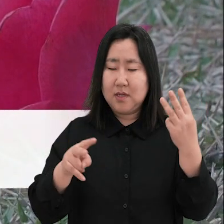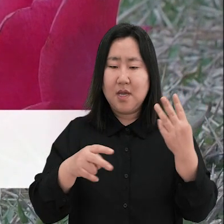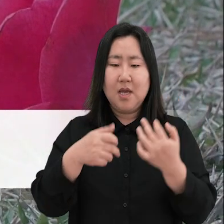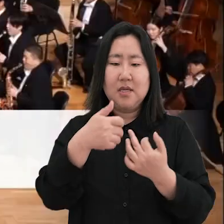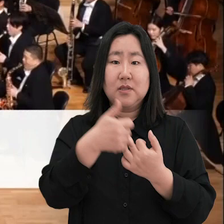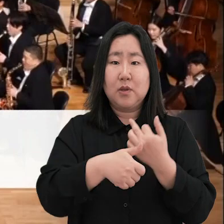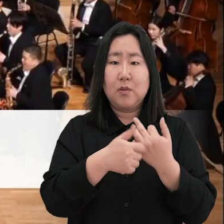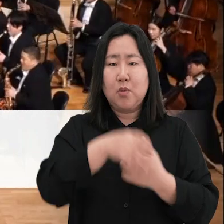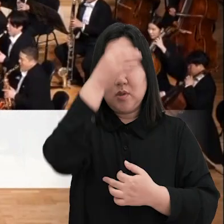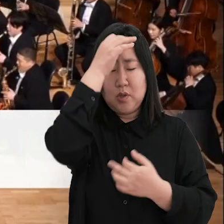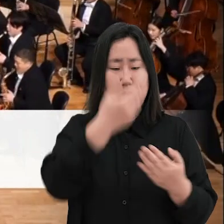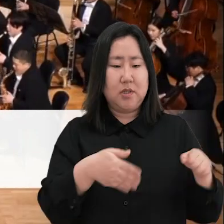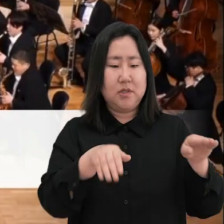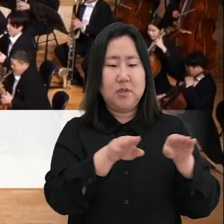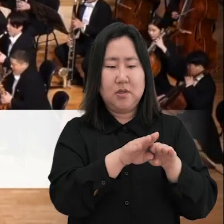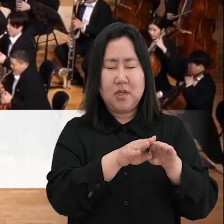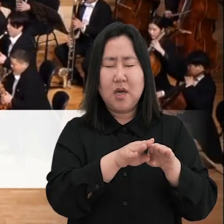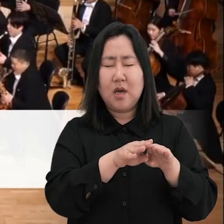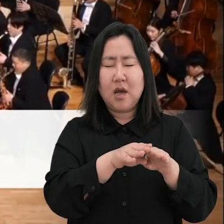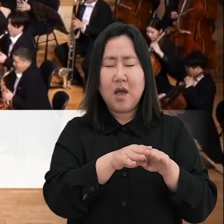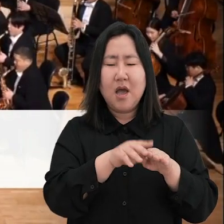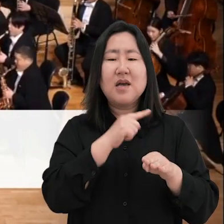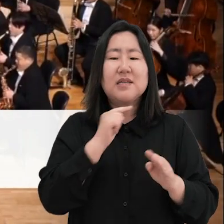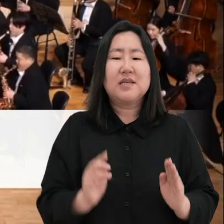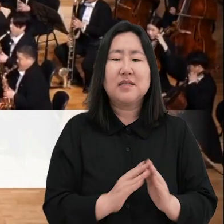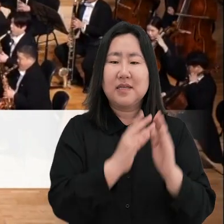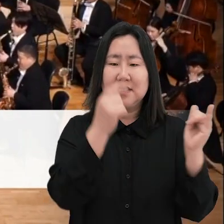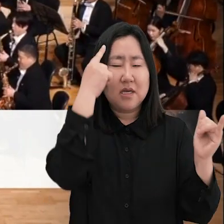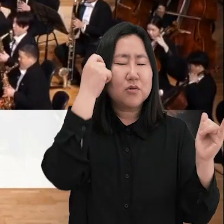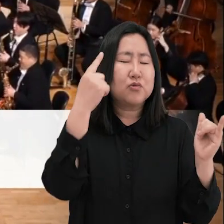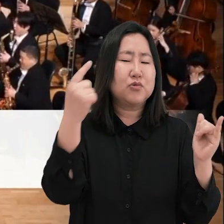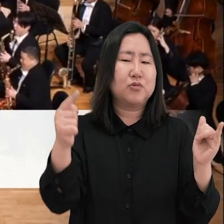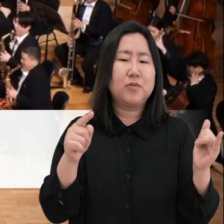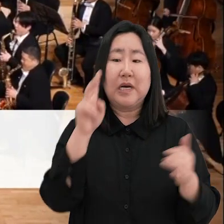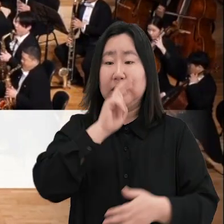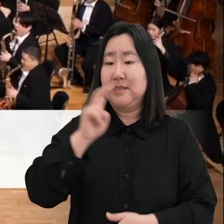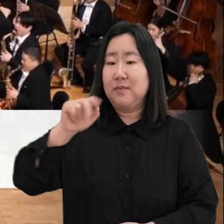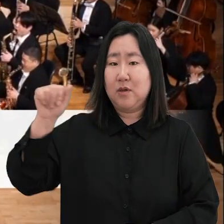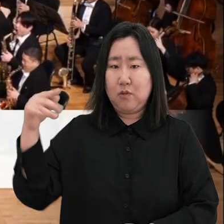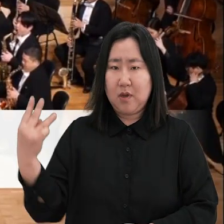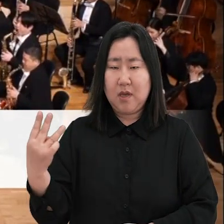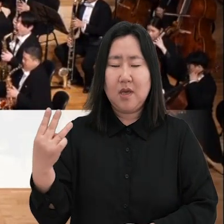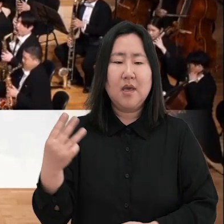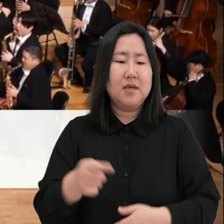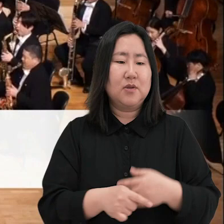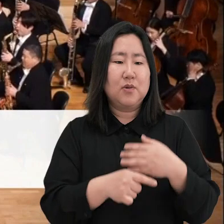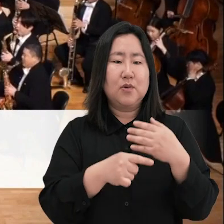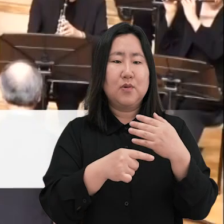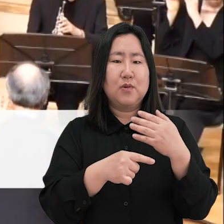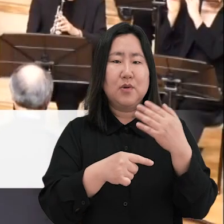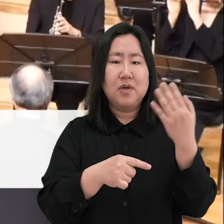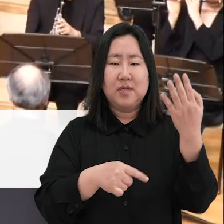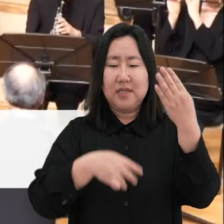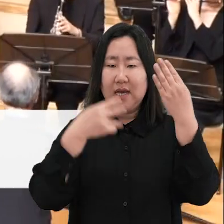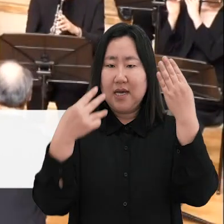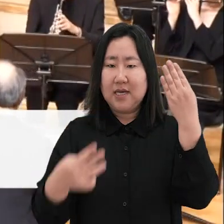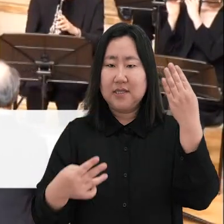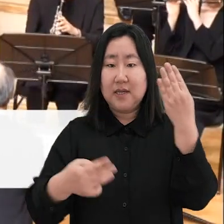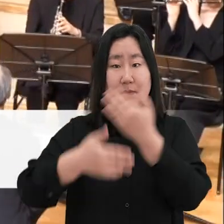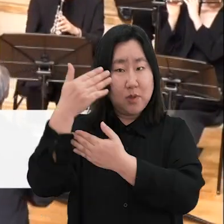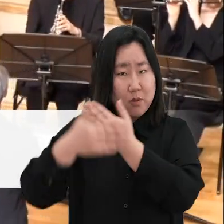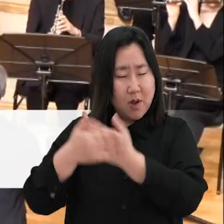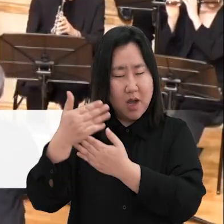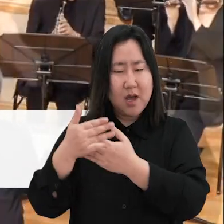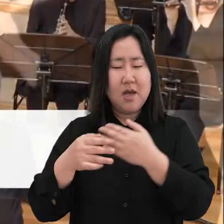열린 사삼 희생자 추모 음악회를 비롯해 사삼 영화제와 전국대학생 사삼 평화 대행진 등